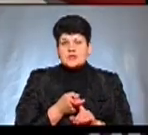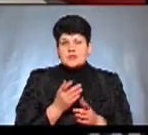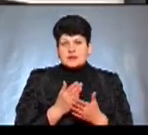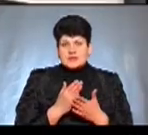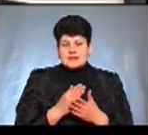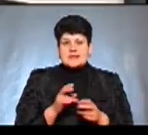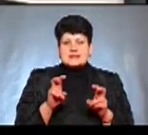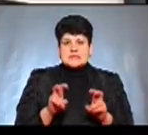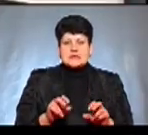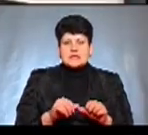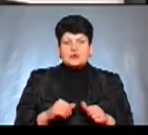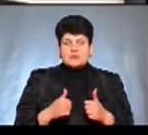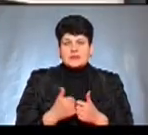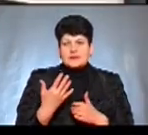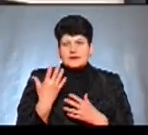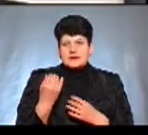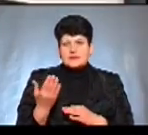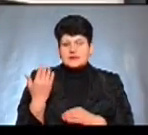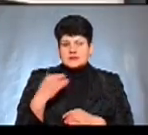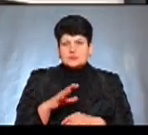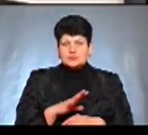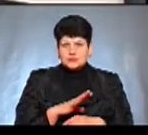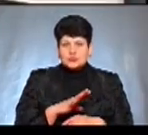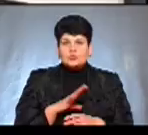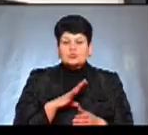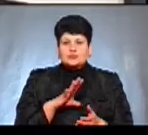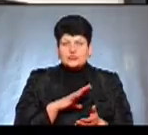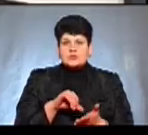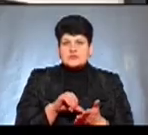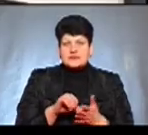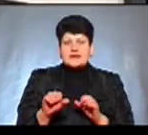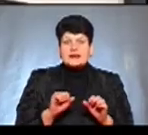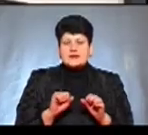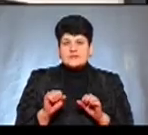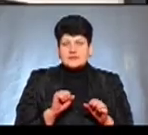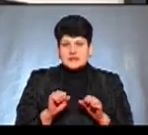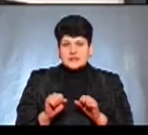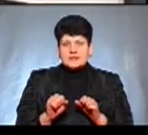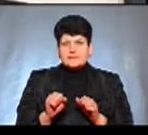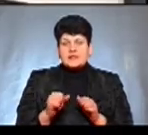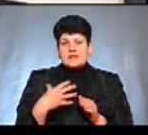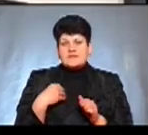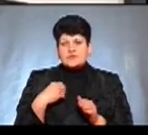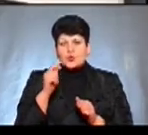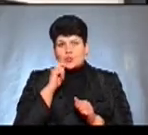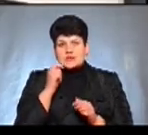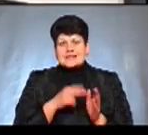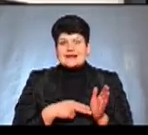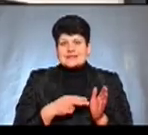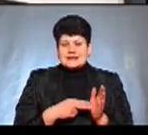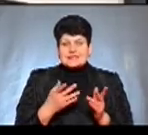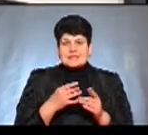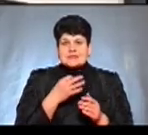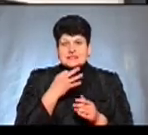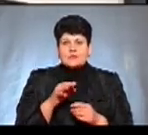На засіданні комісії, яке декілька днів тому в Тернополі відбулося, був представник, керівник структурного підрозділу Львівської Укрзалізниці, який зазначив